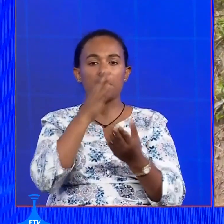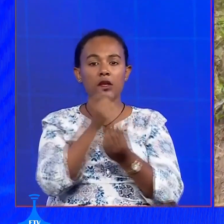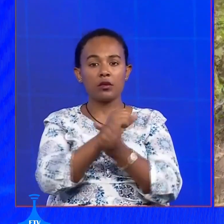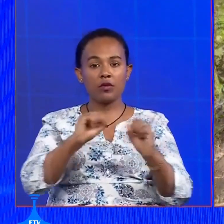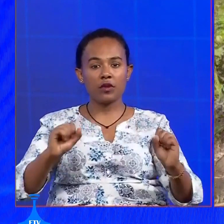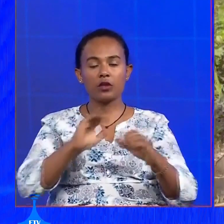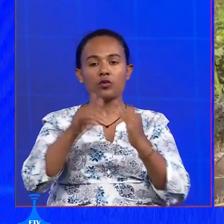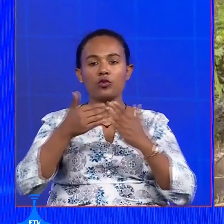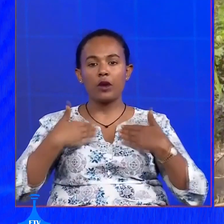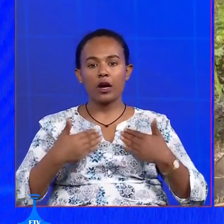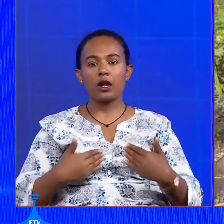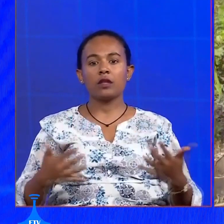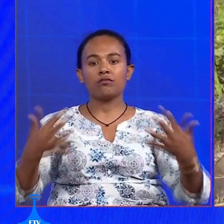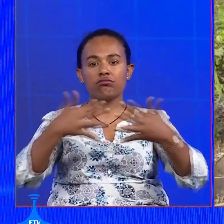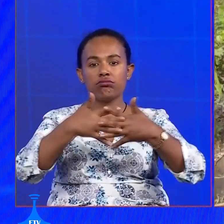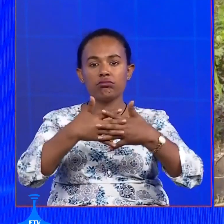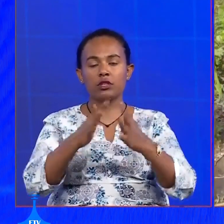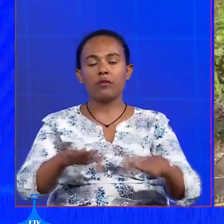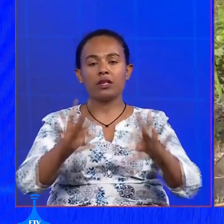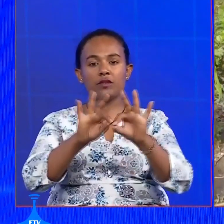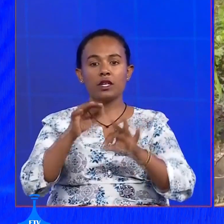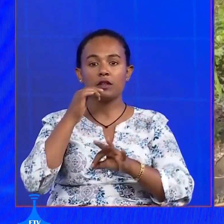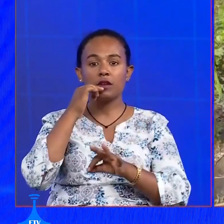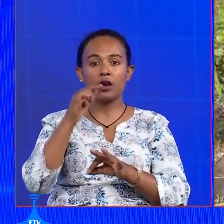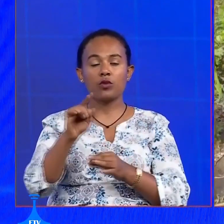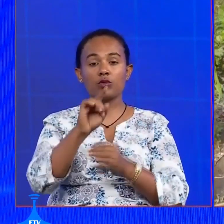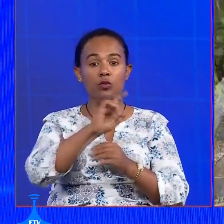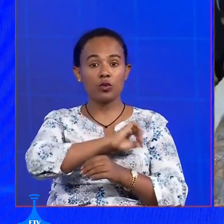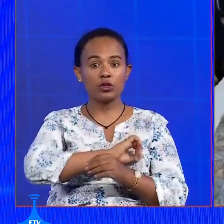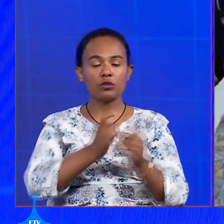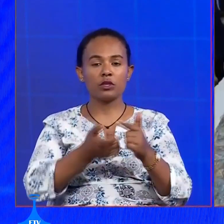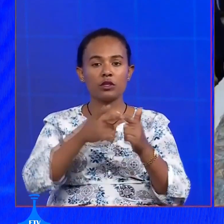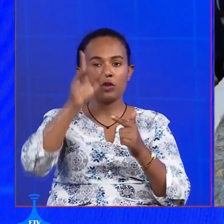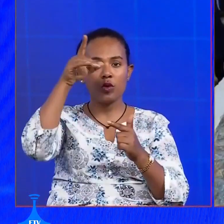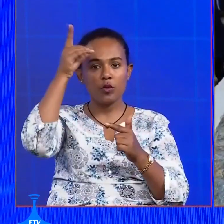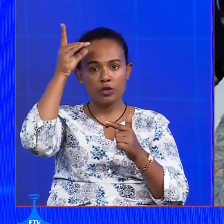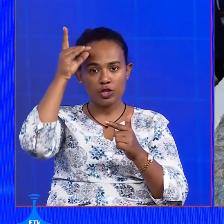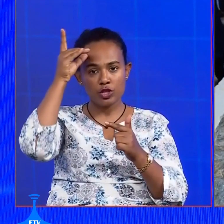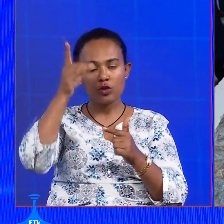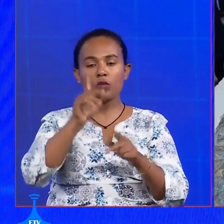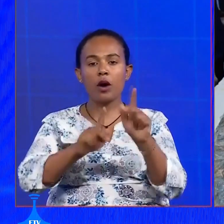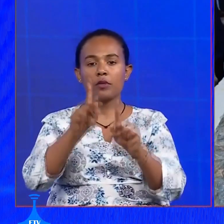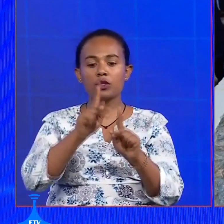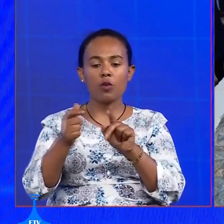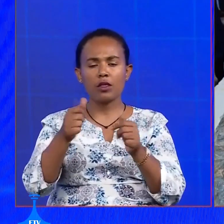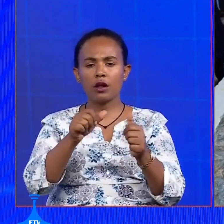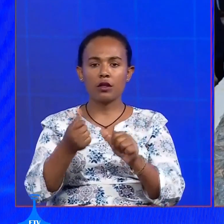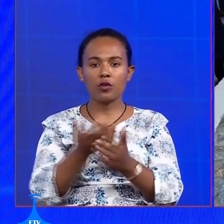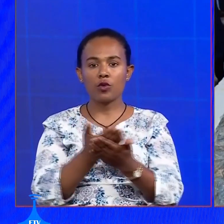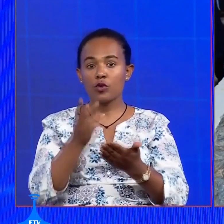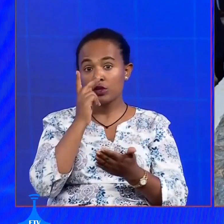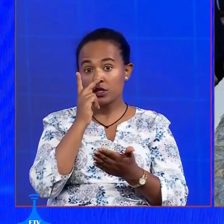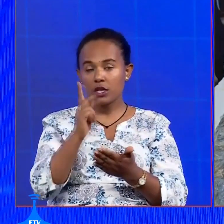የሁሉም ማካላት የጋራ ተሳትፎ እንደሚያስፈልግ የተናገሩት የክልሉ ፖሊስ ምክትል ኮሚሽነር ፖል ጃክ ማህበረሰቡ አጠራጣሪ ጉዳዮችን